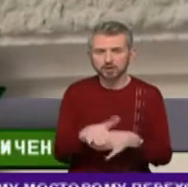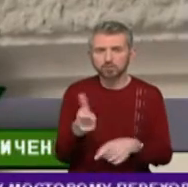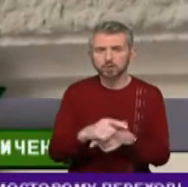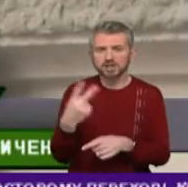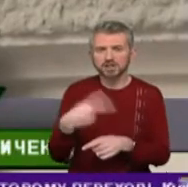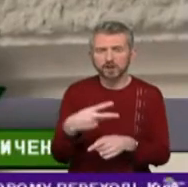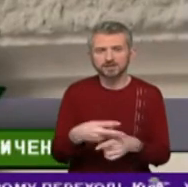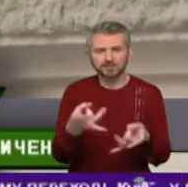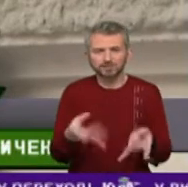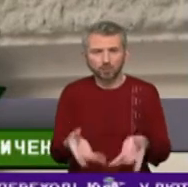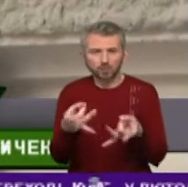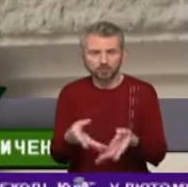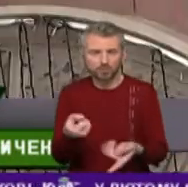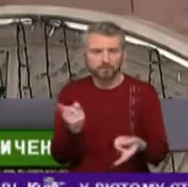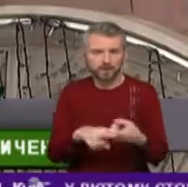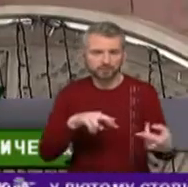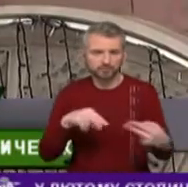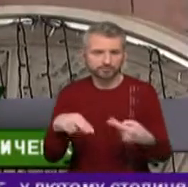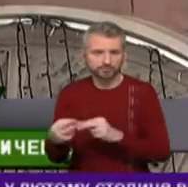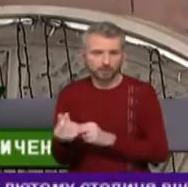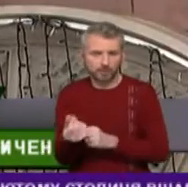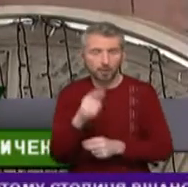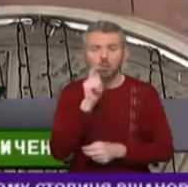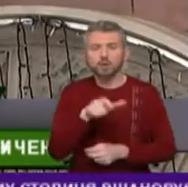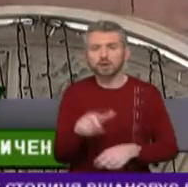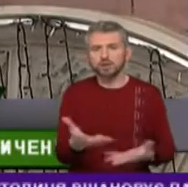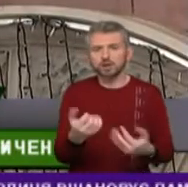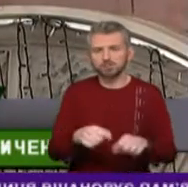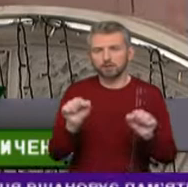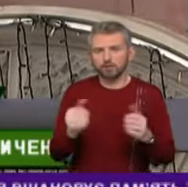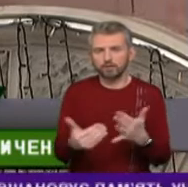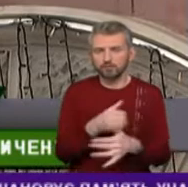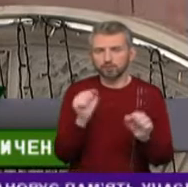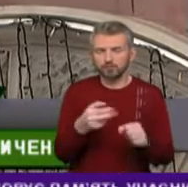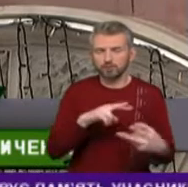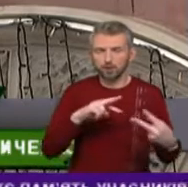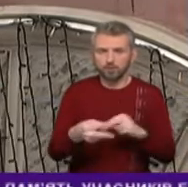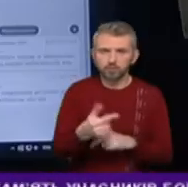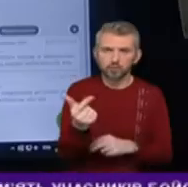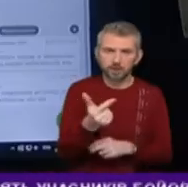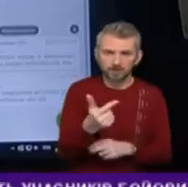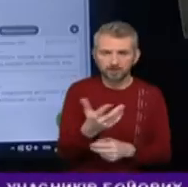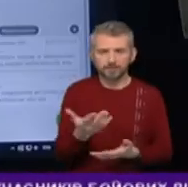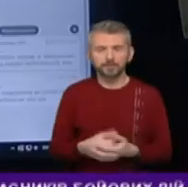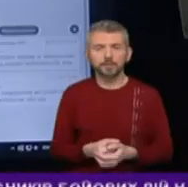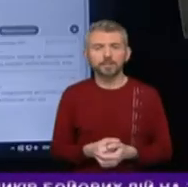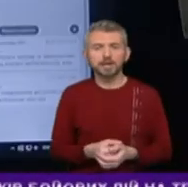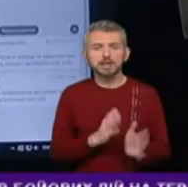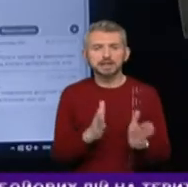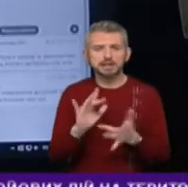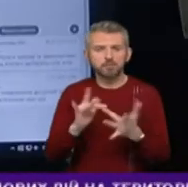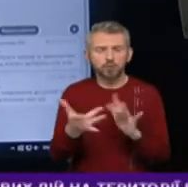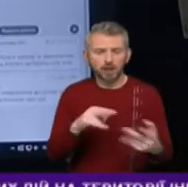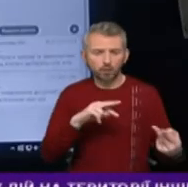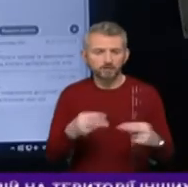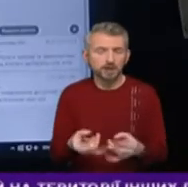20 послаблень, пов'язаних з конвертацією. А українці отримали нові можливості для обміну гривень на євро та долари США і навпаки. Система